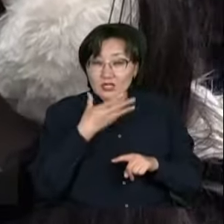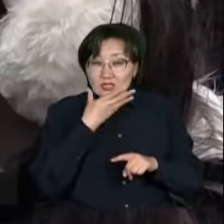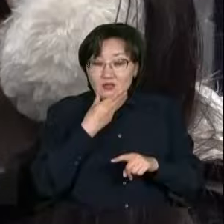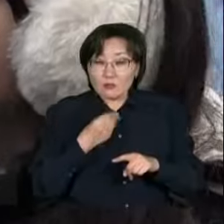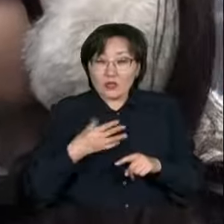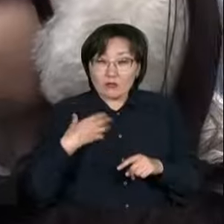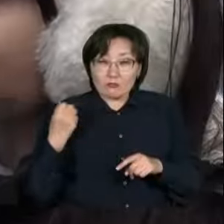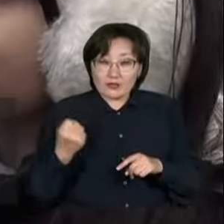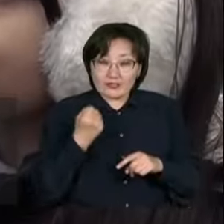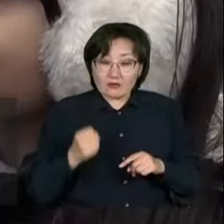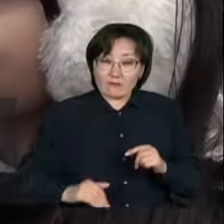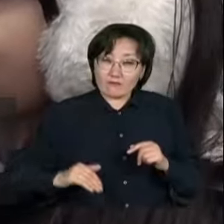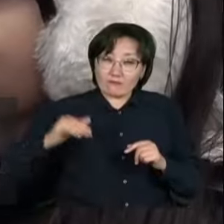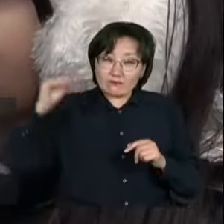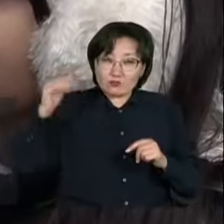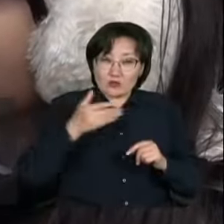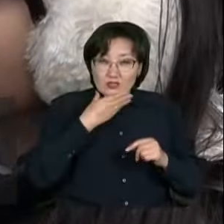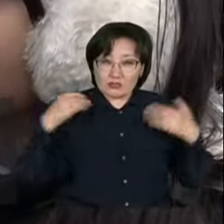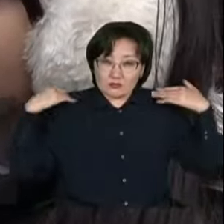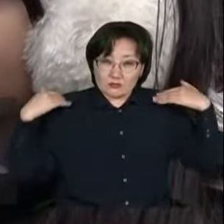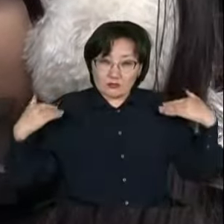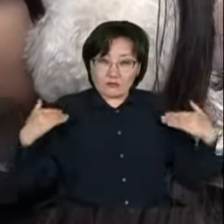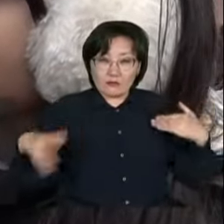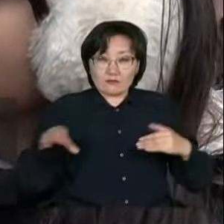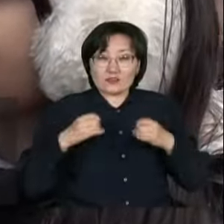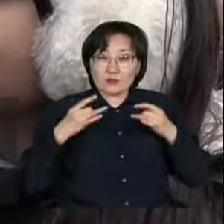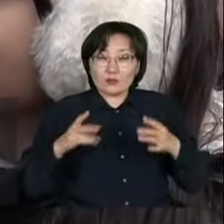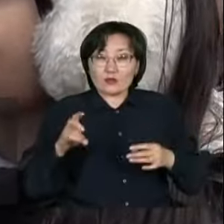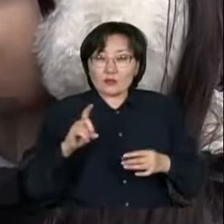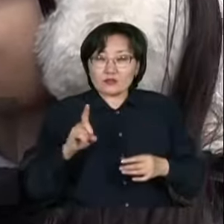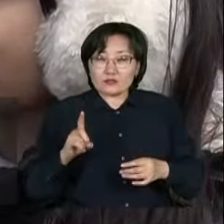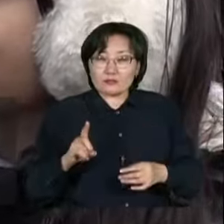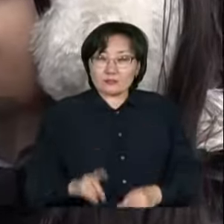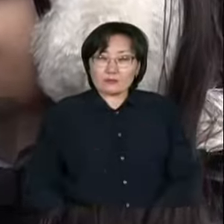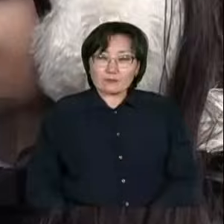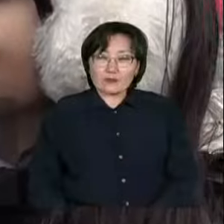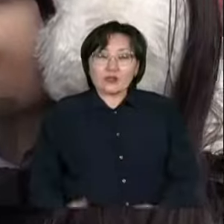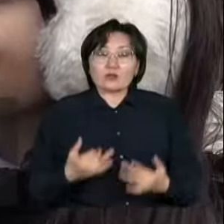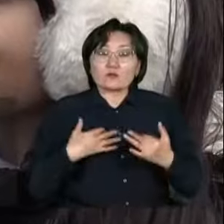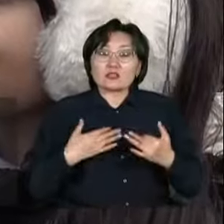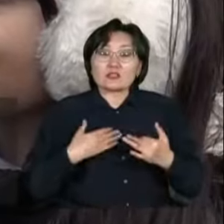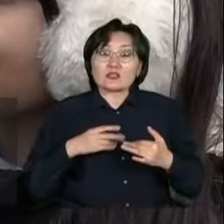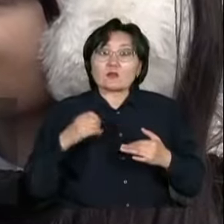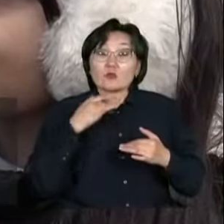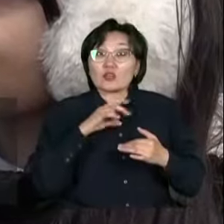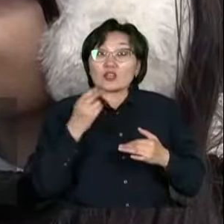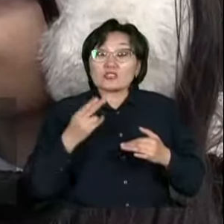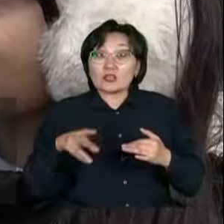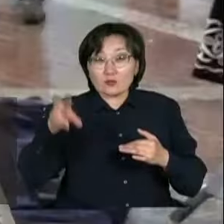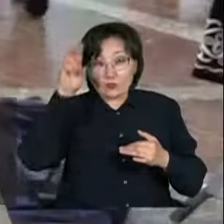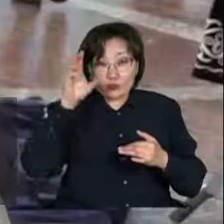батыры, высокие, красивые. Всех с праздником, с Наурызом. Пусть наша многонациональная страна